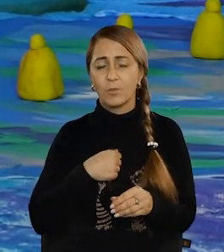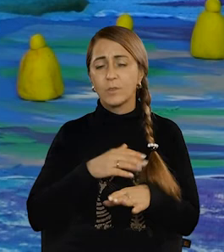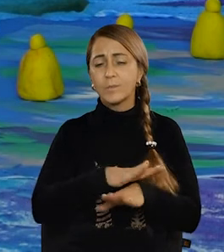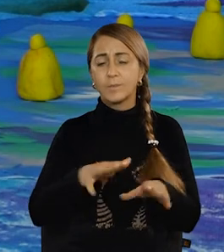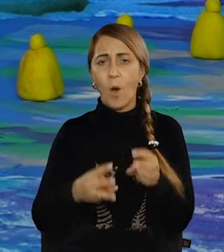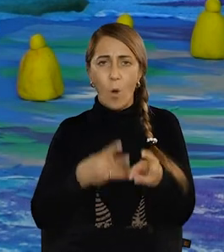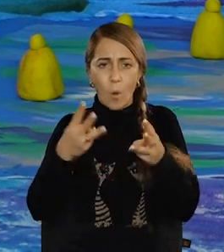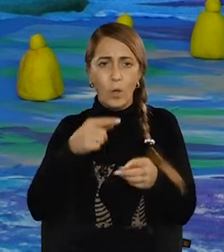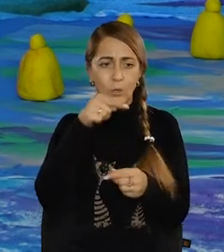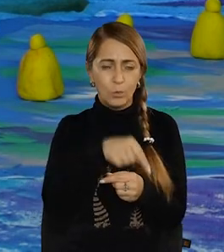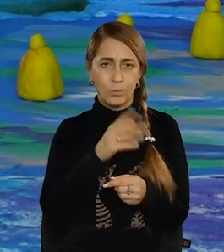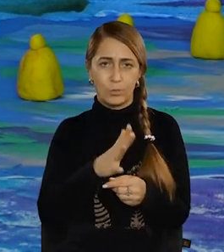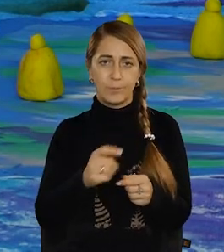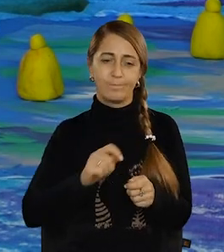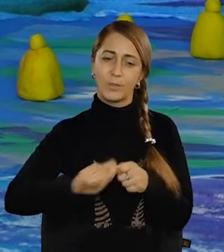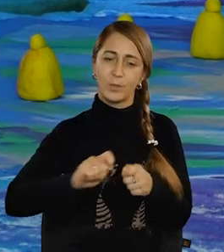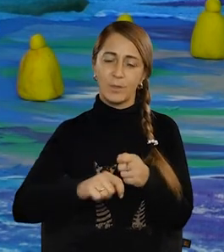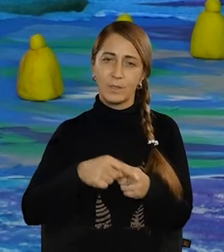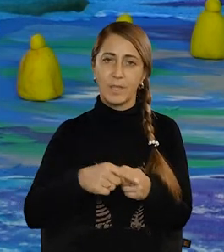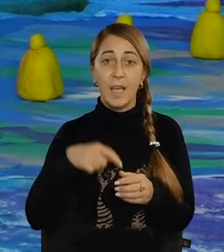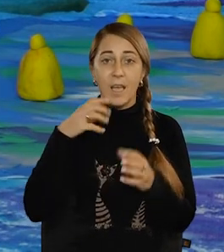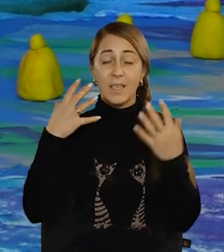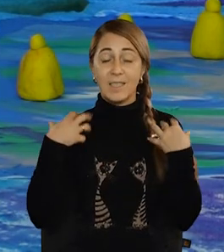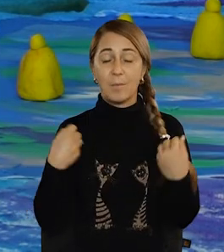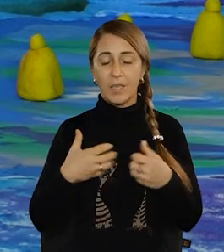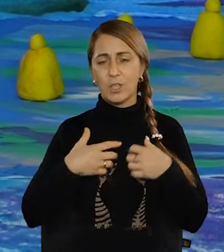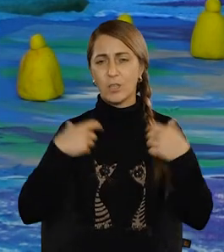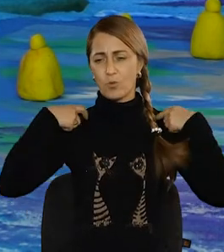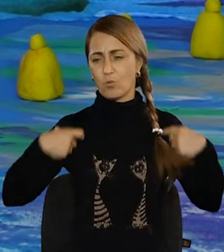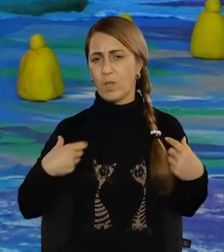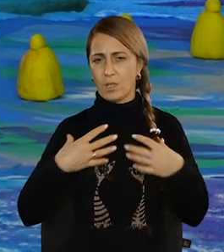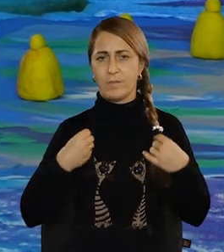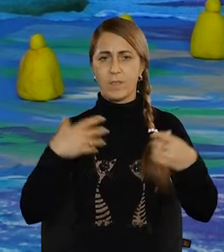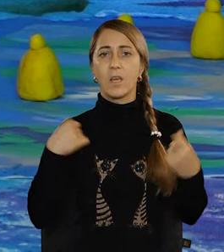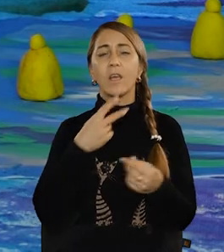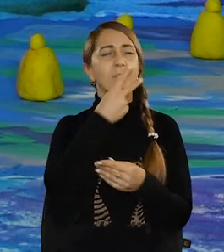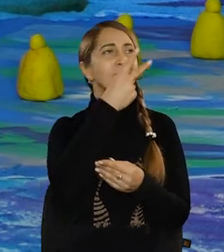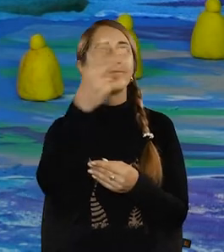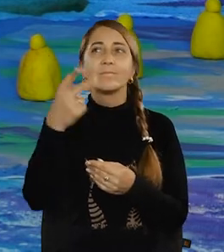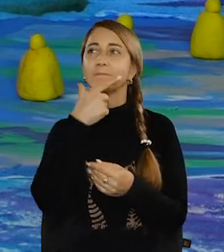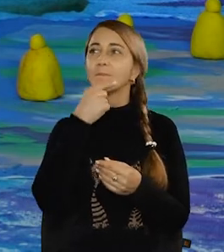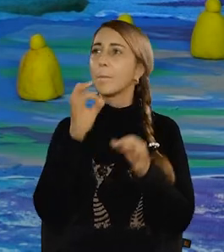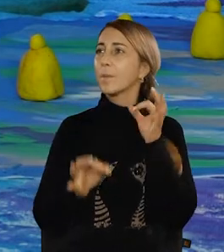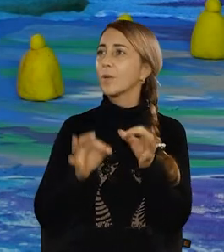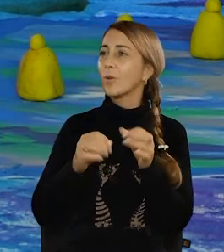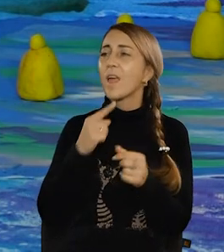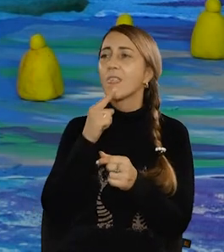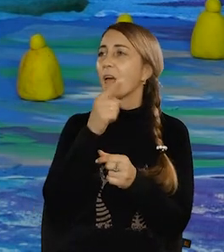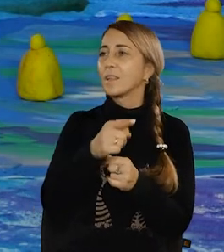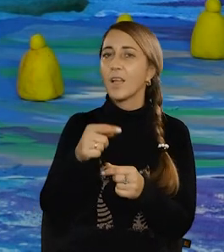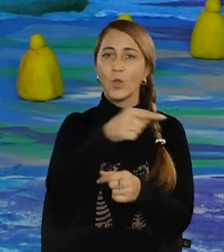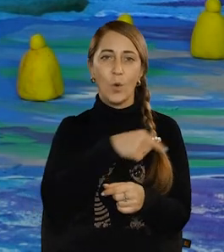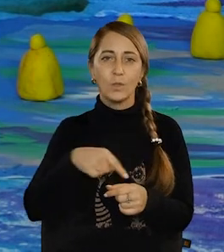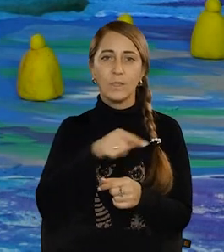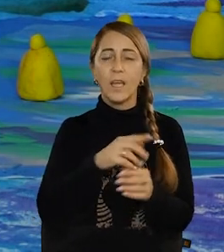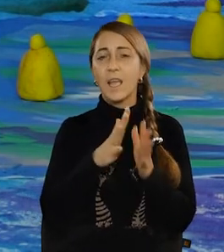багаття, визначився я із місцем, знімаючи свій величезний рюкзак. І краєвид гарний, і до озера недалеко, і